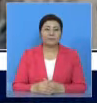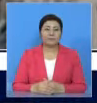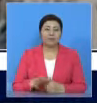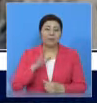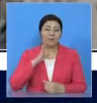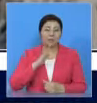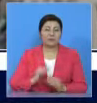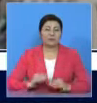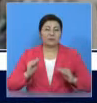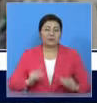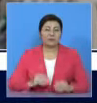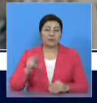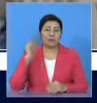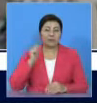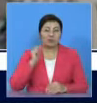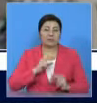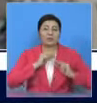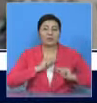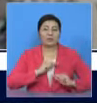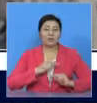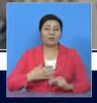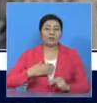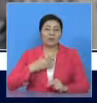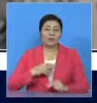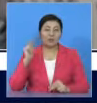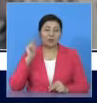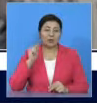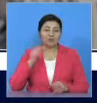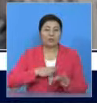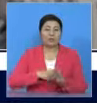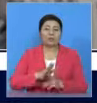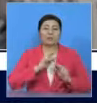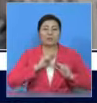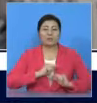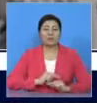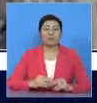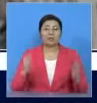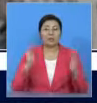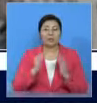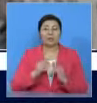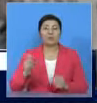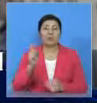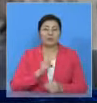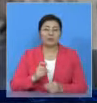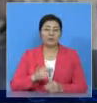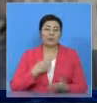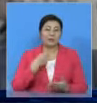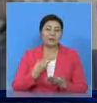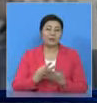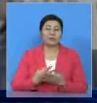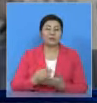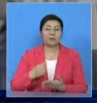Девочек с детства надо приучать к труду. Очень важно научить их выполнять работу по домашнему хозяйству, ухаживать за